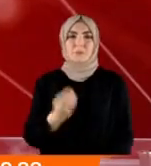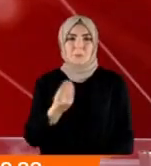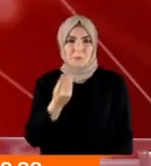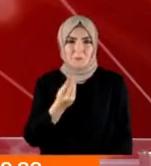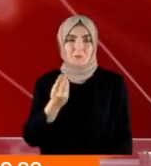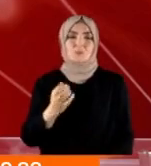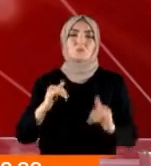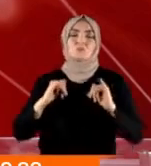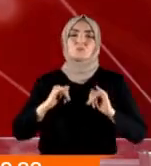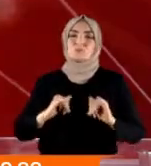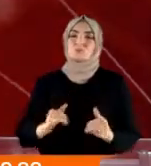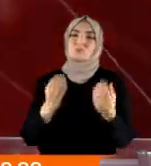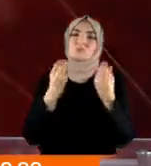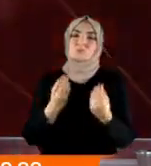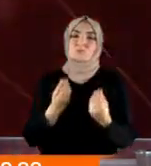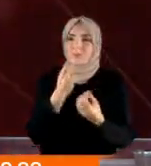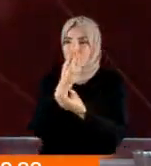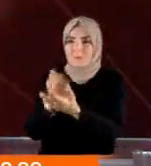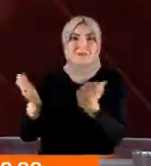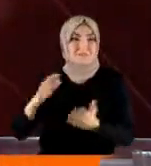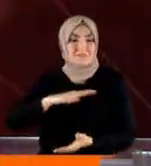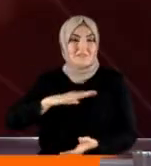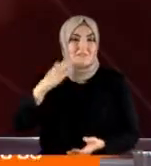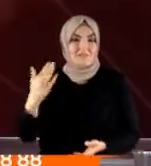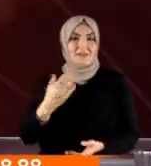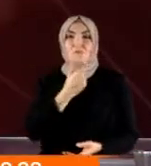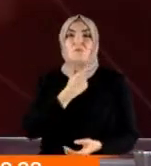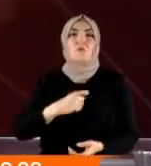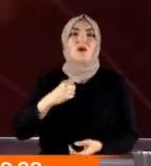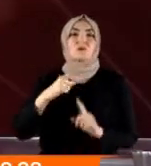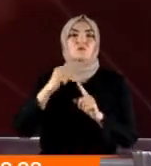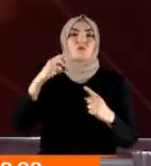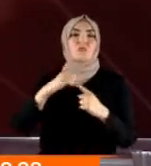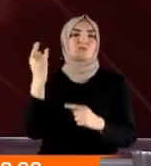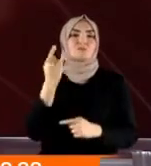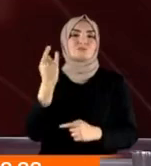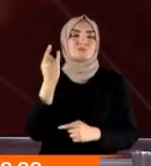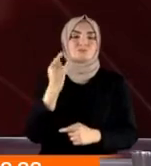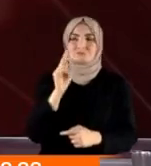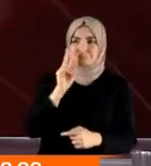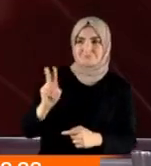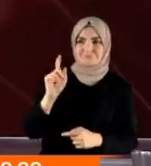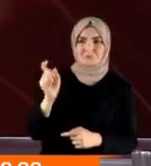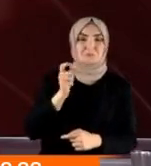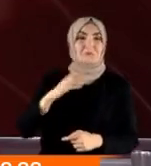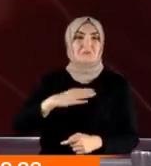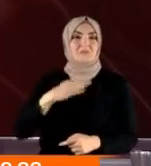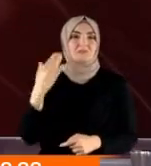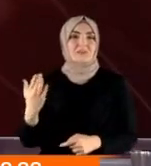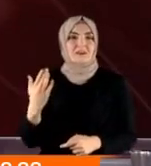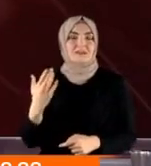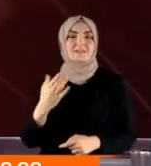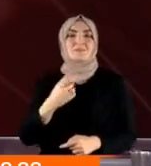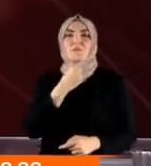Ufak, huzur dolu bir avlusu vardı. Boğaz turlarında özellikle dikkat çekerdi. Mavi denizin bitip yeşil ağaçların başladığı